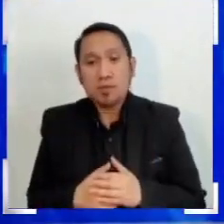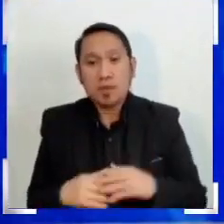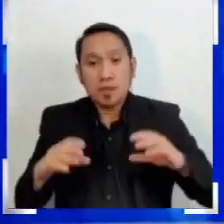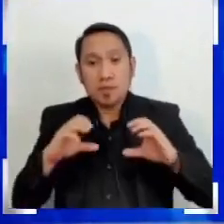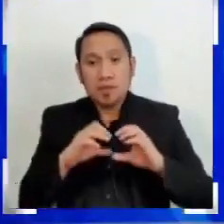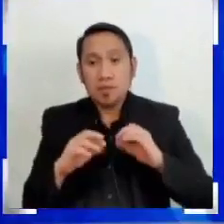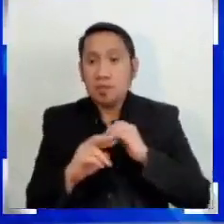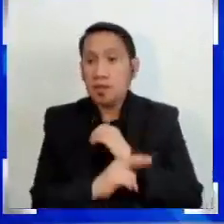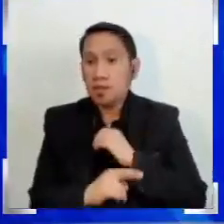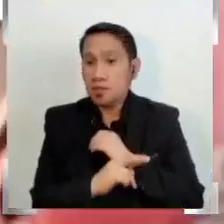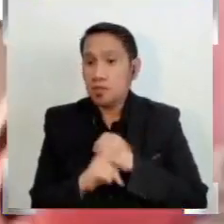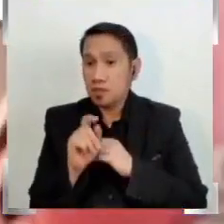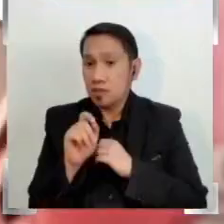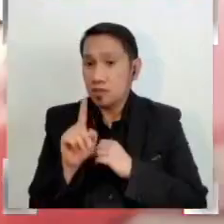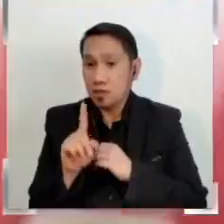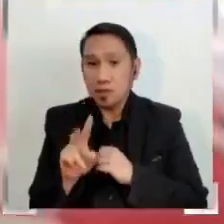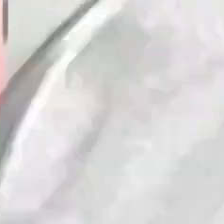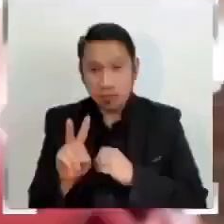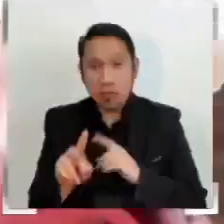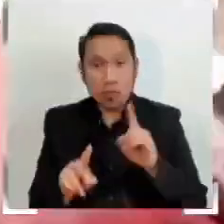TV1 Mindanao.